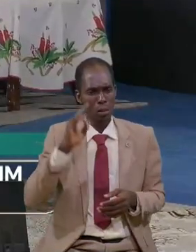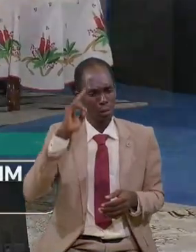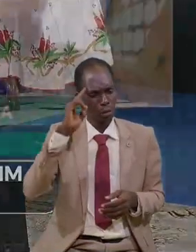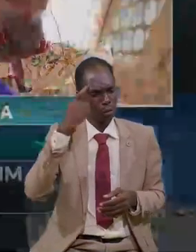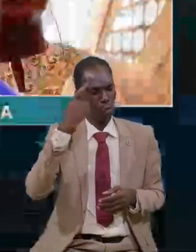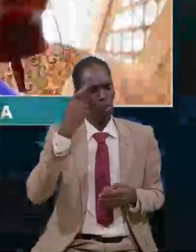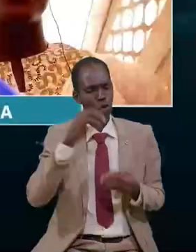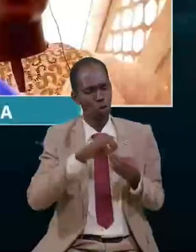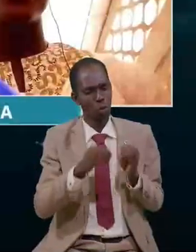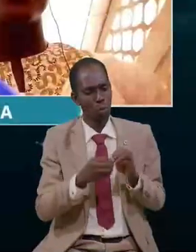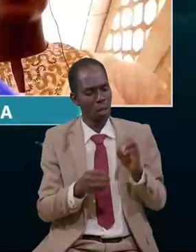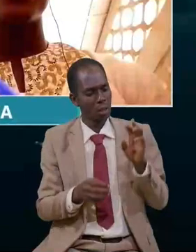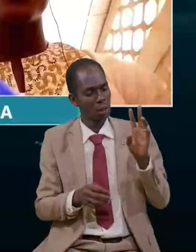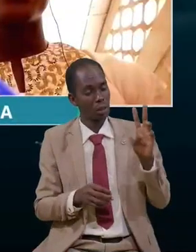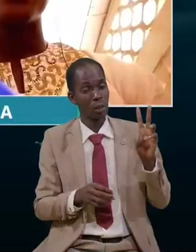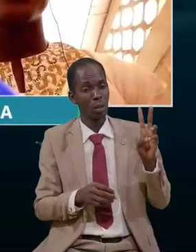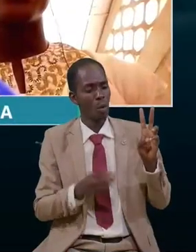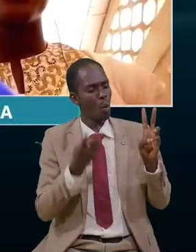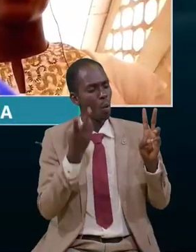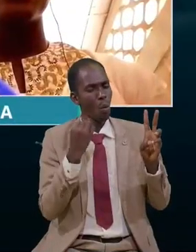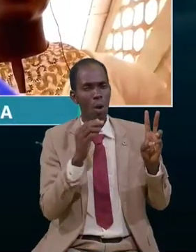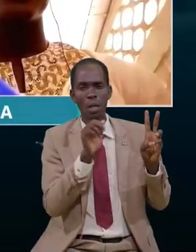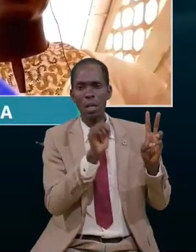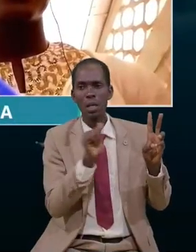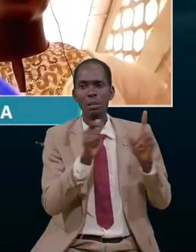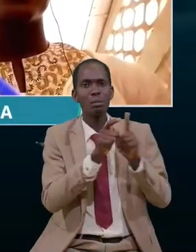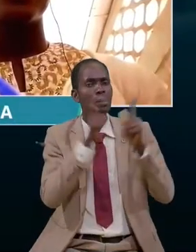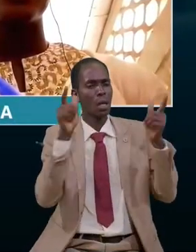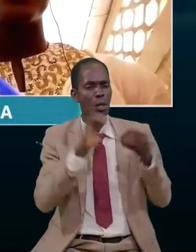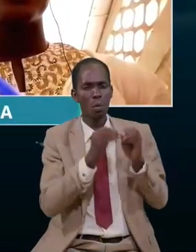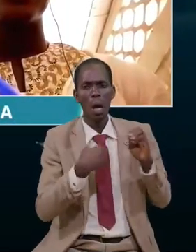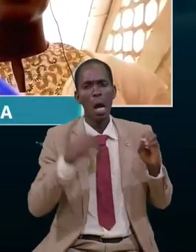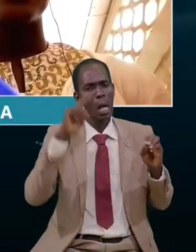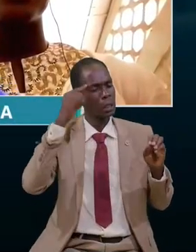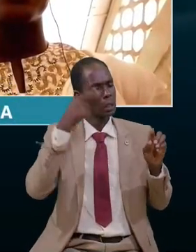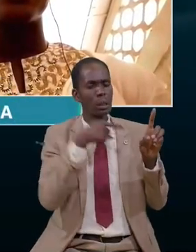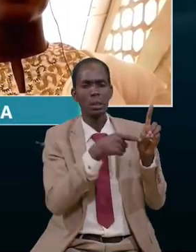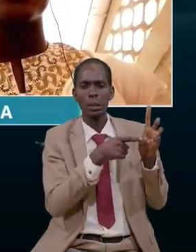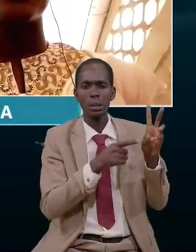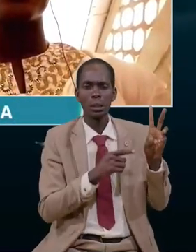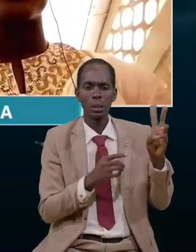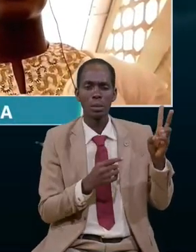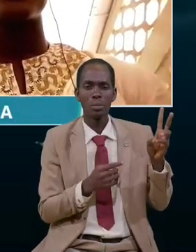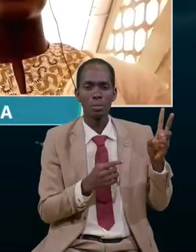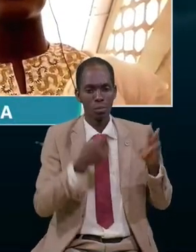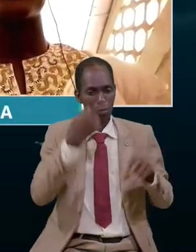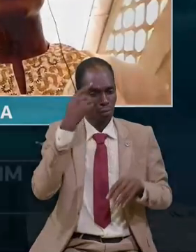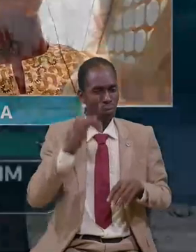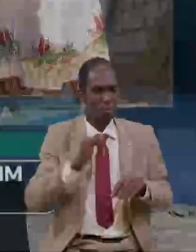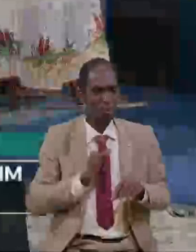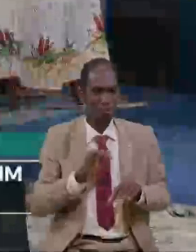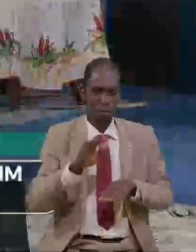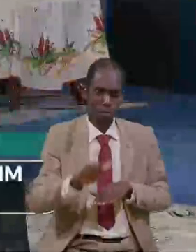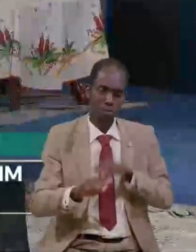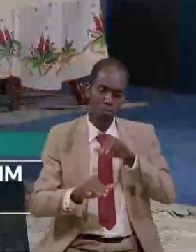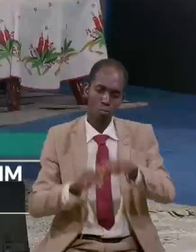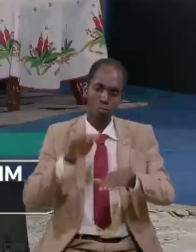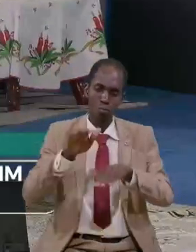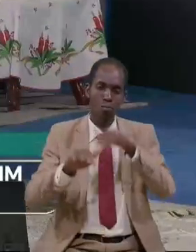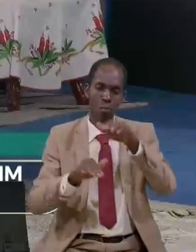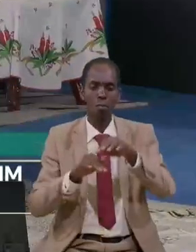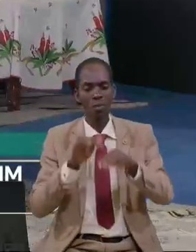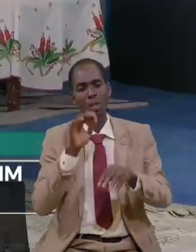Je pensais que le chiffre 6, c'était grand. Parce que j'ai compté 1, 6, 4, 5, 6. Et j'ai dit,